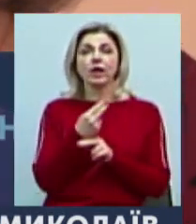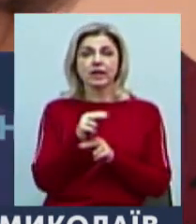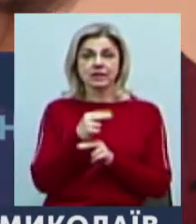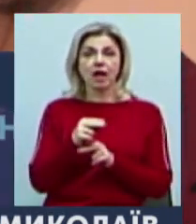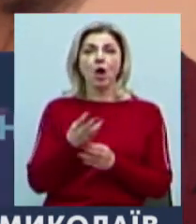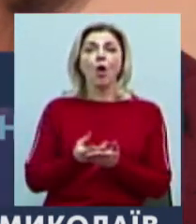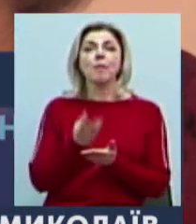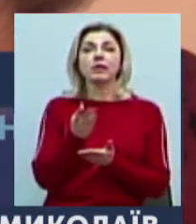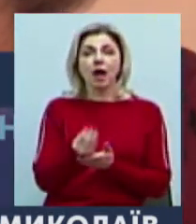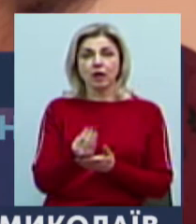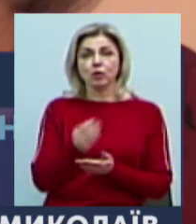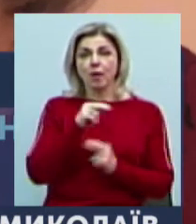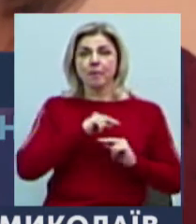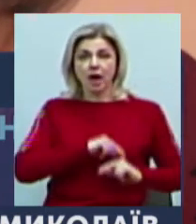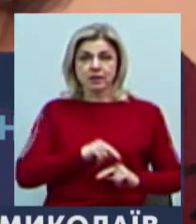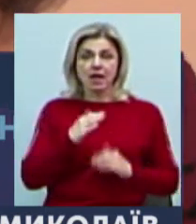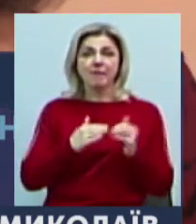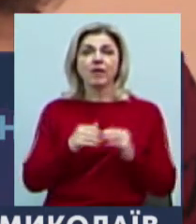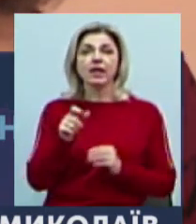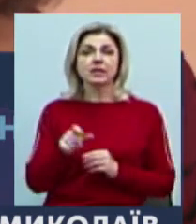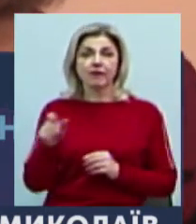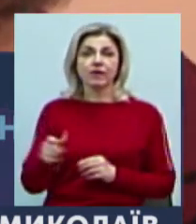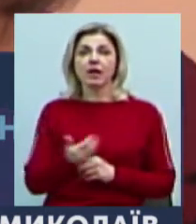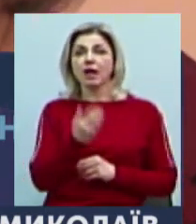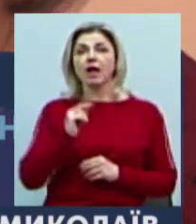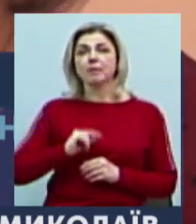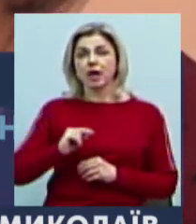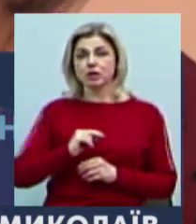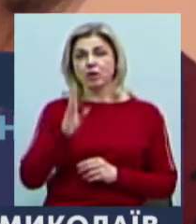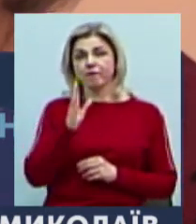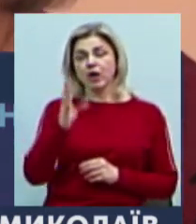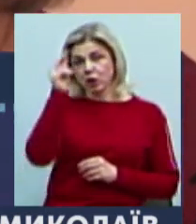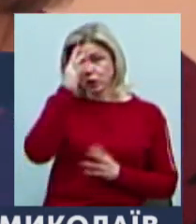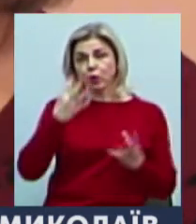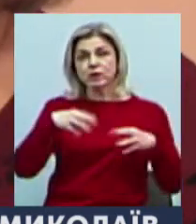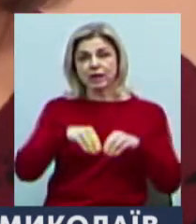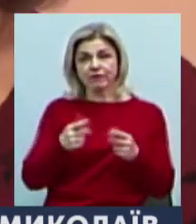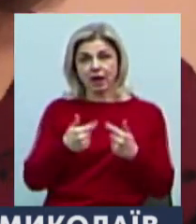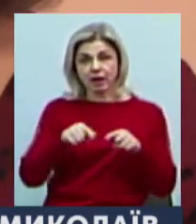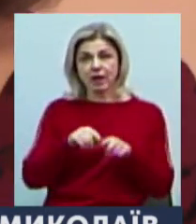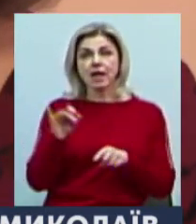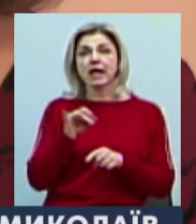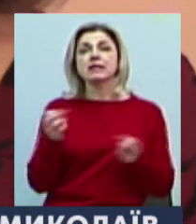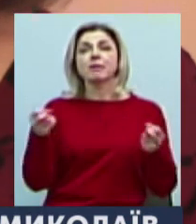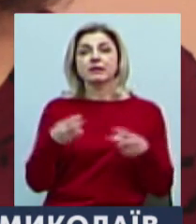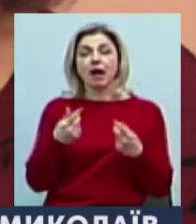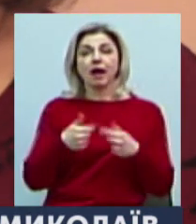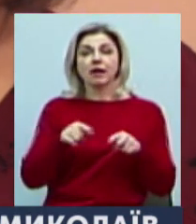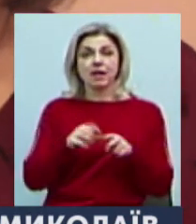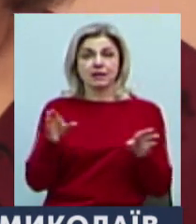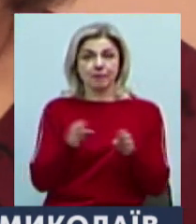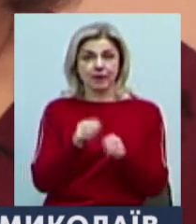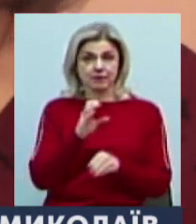оплату праці фахівців, які працюють в інклюзивних класах і спеціальних класах з дітьми. І